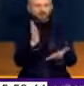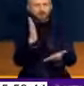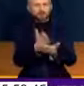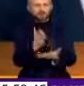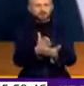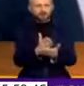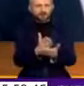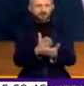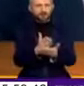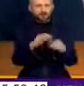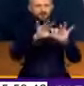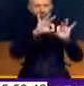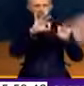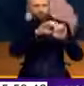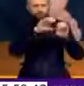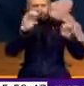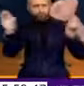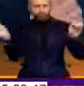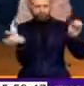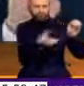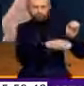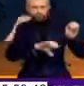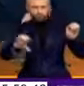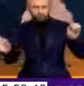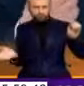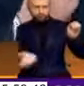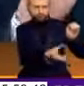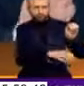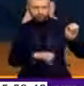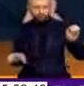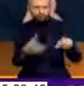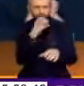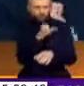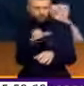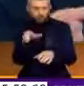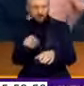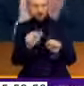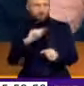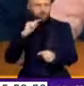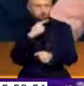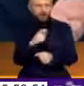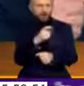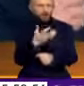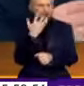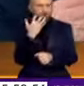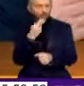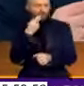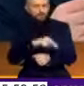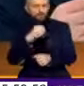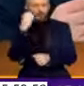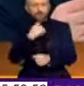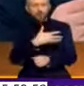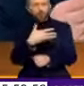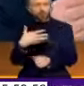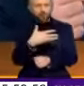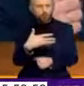горизонтальна розв'язка, там ти можеш економити на газі, і це буде ефективно, на теплі. Так. І це ефективно. В старих